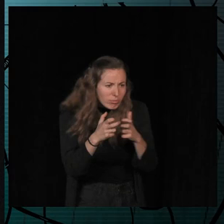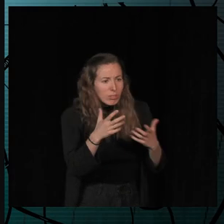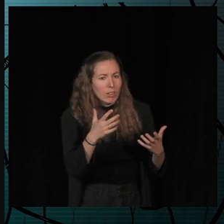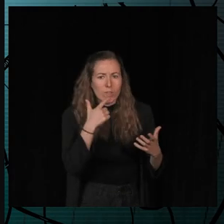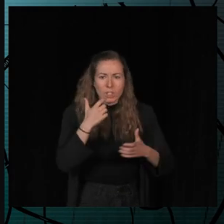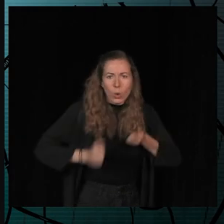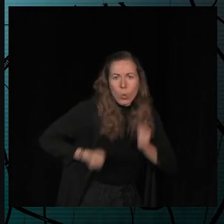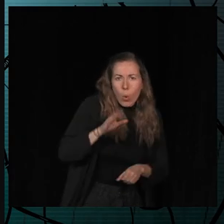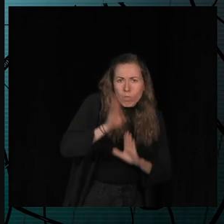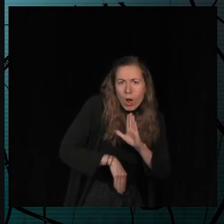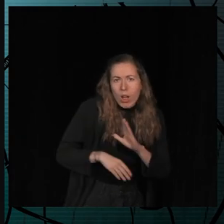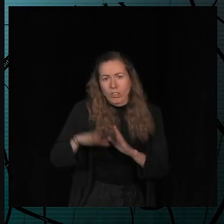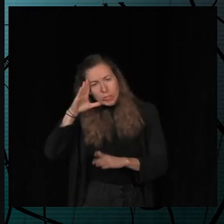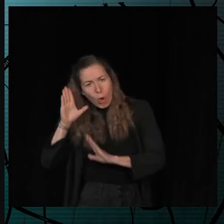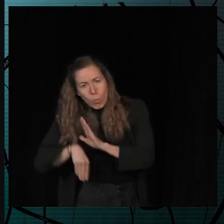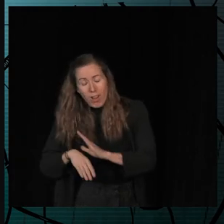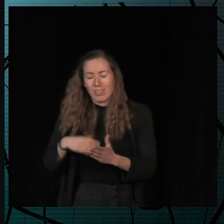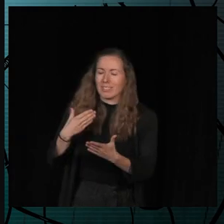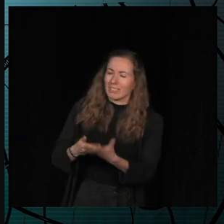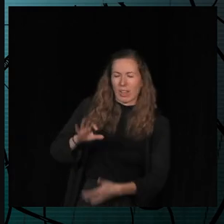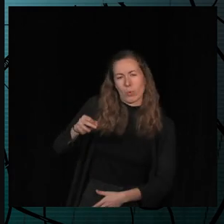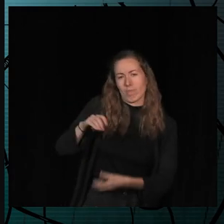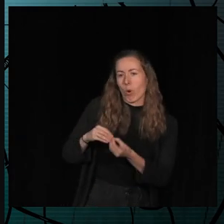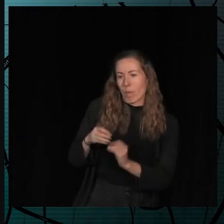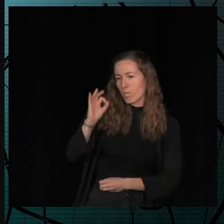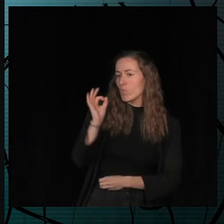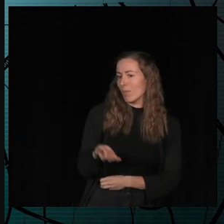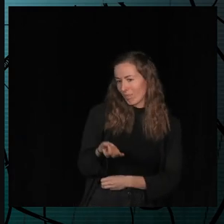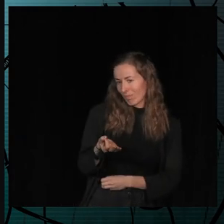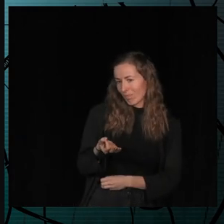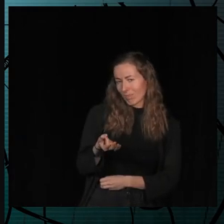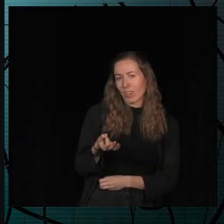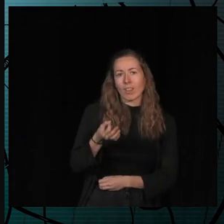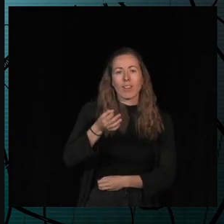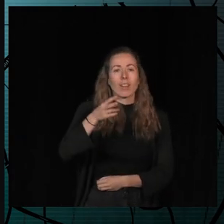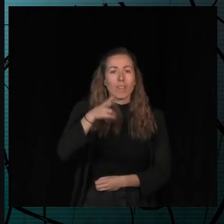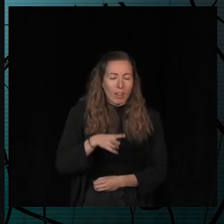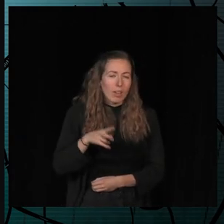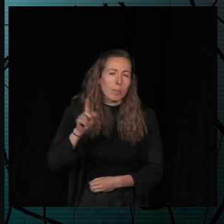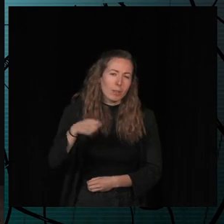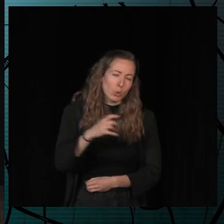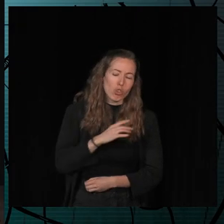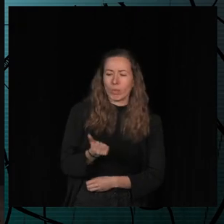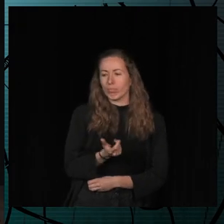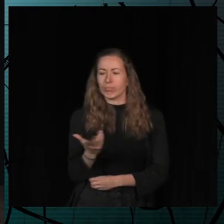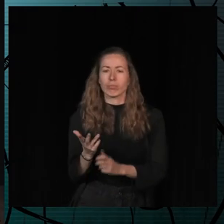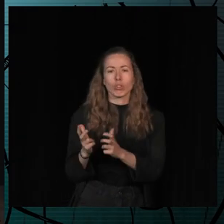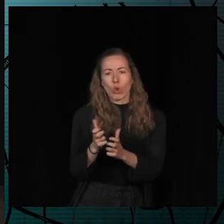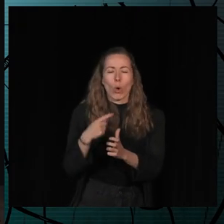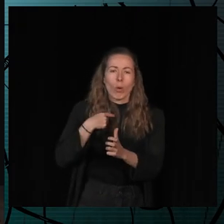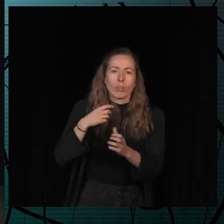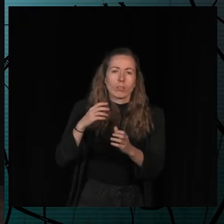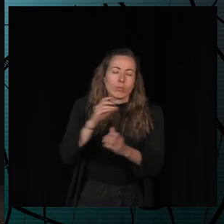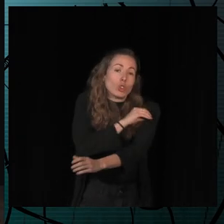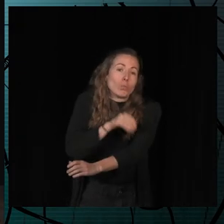courir et là c'est un vrai problème ça réellement enfin et j'entends bien il y a quelques jeux qui font du sport mais